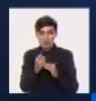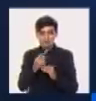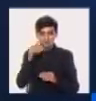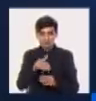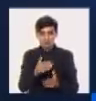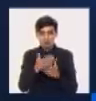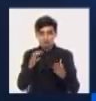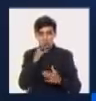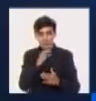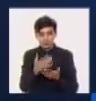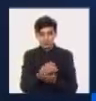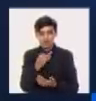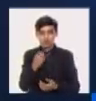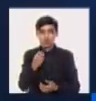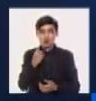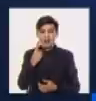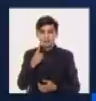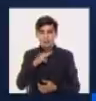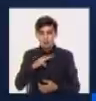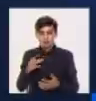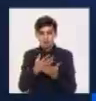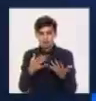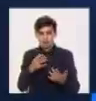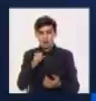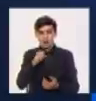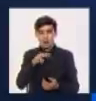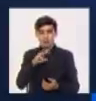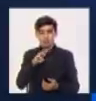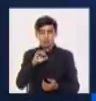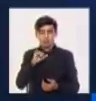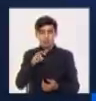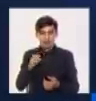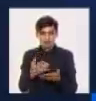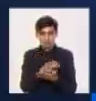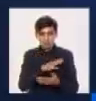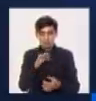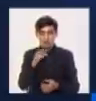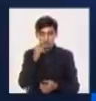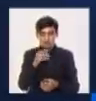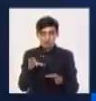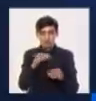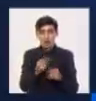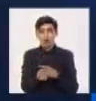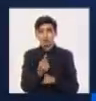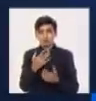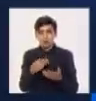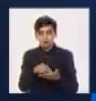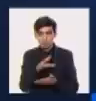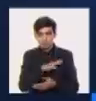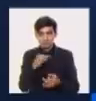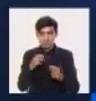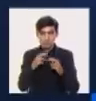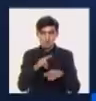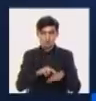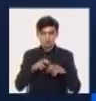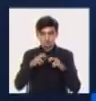және 1 миллион теңгеден асатын 100-ден астам ампула табылды. Қазір ол азаматтардың дәрі-дәрмектерді қайдан және қандай жолмен алғандарын полиция